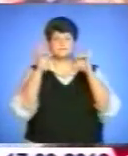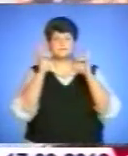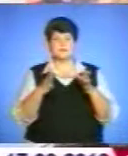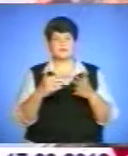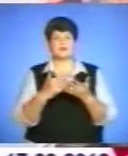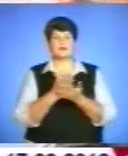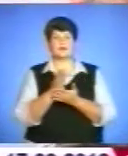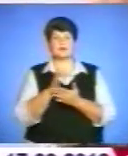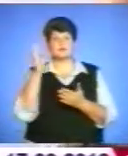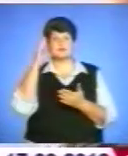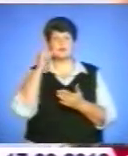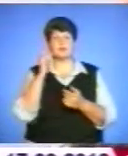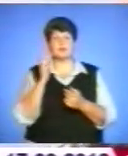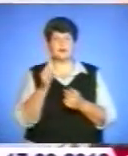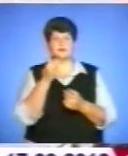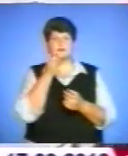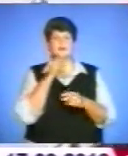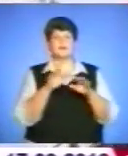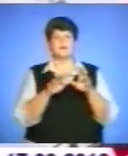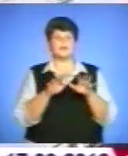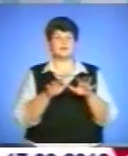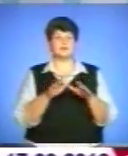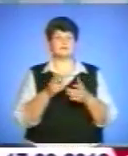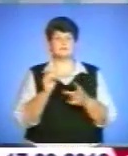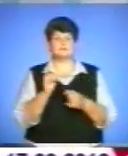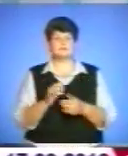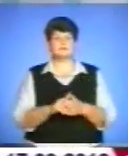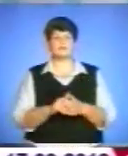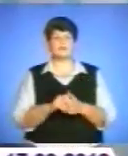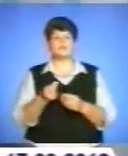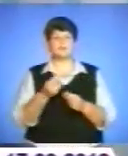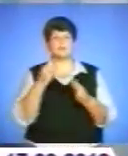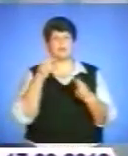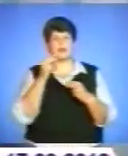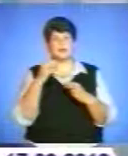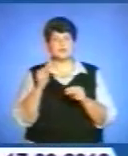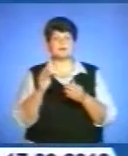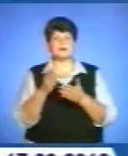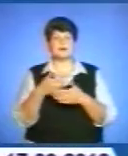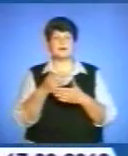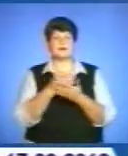погана, навіть якщо варити їсти, переварена вода також дуже погана. Чи поліпшиться якість води після